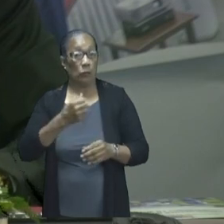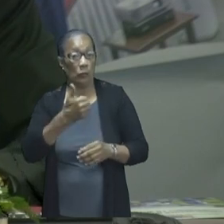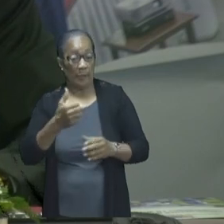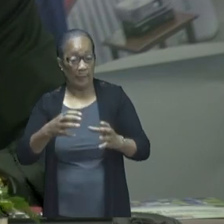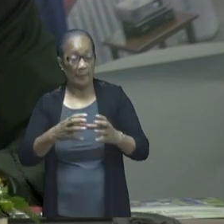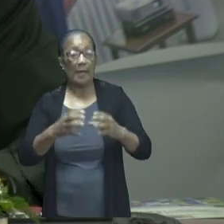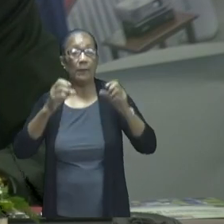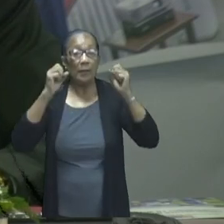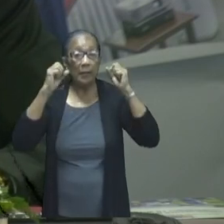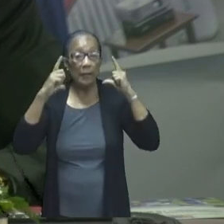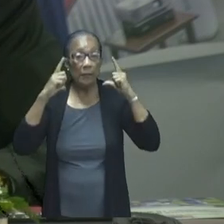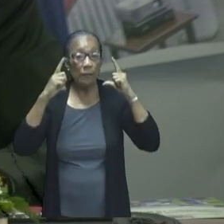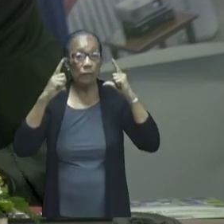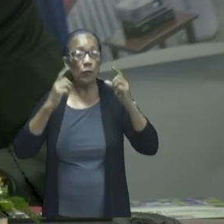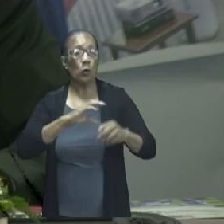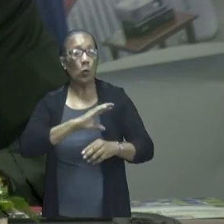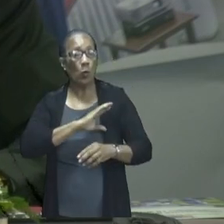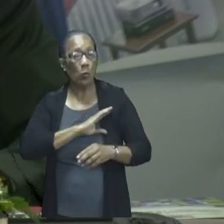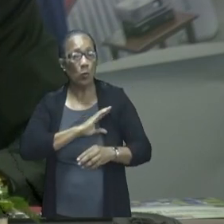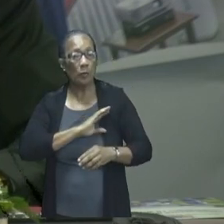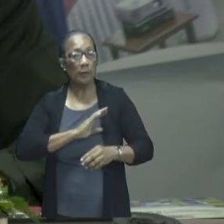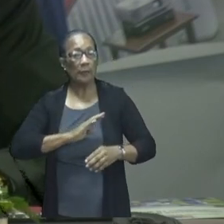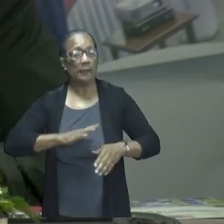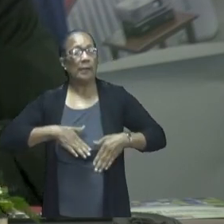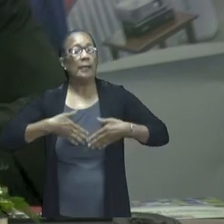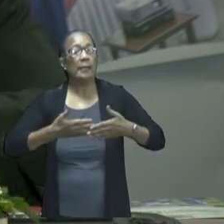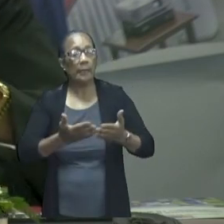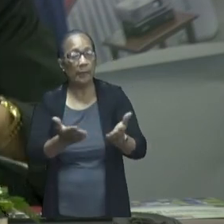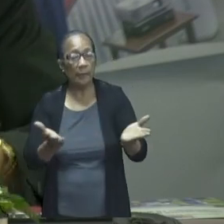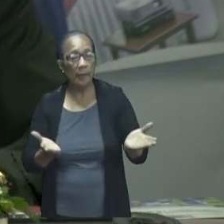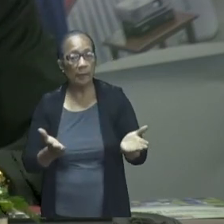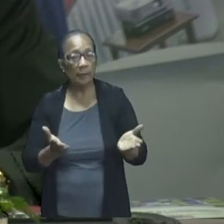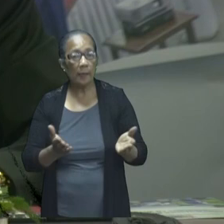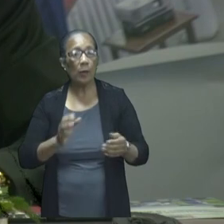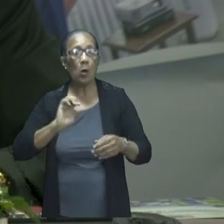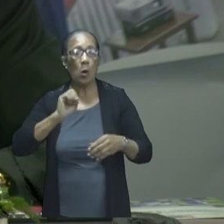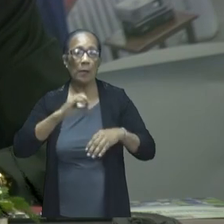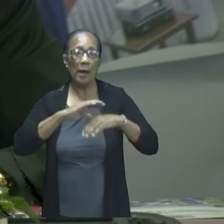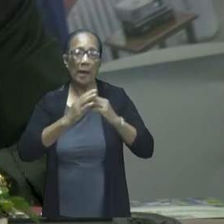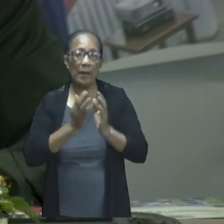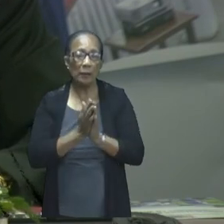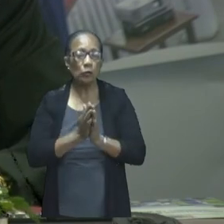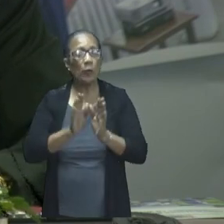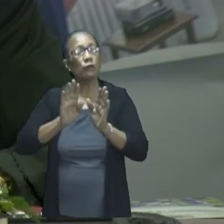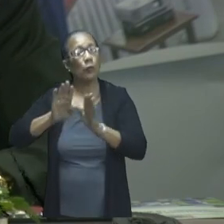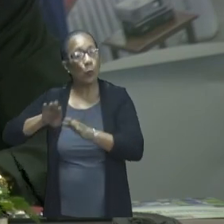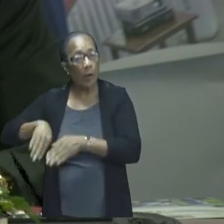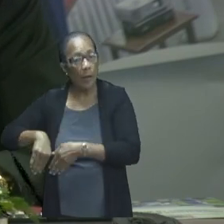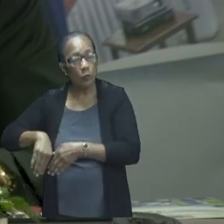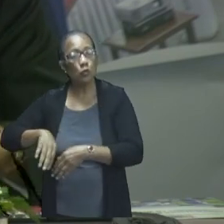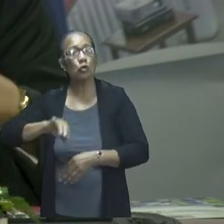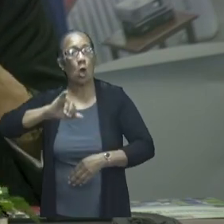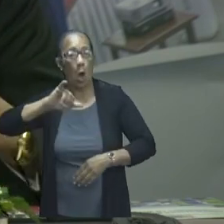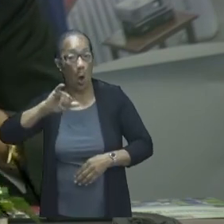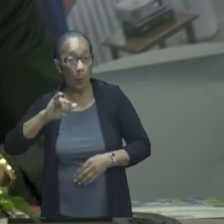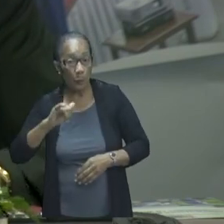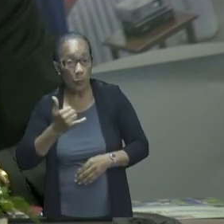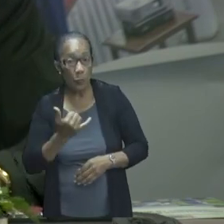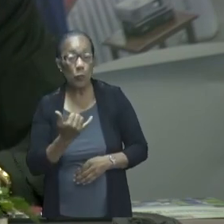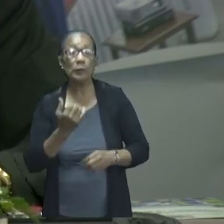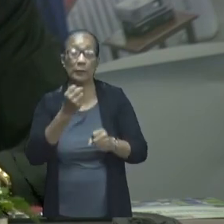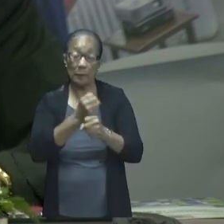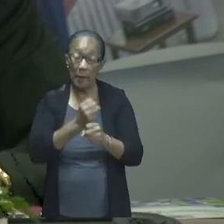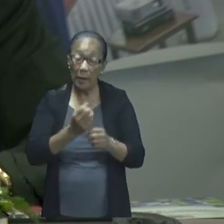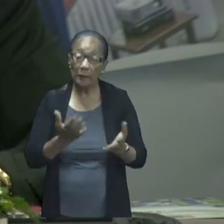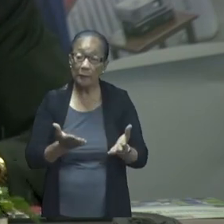samenleving ook ruimte krijgt om de zaken die haal die tijd verwaarloosd waren weer hersteld te